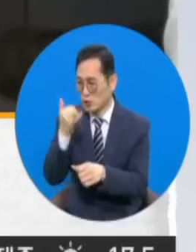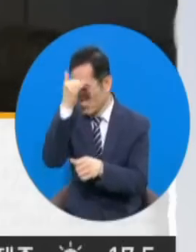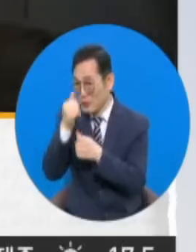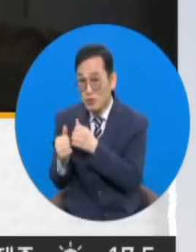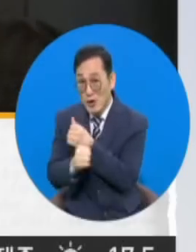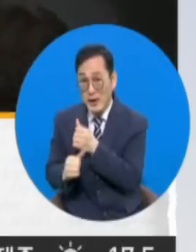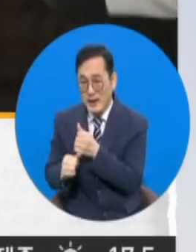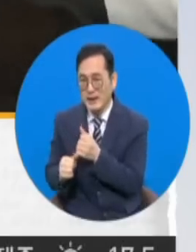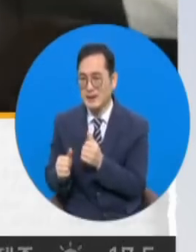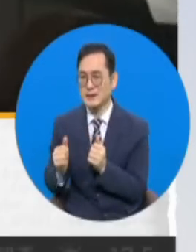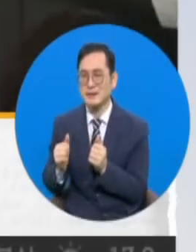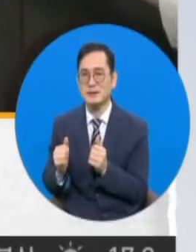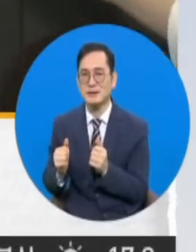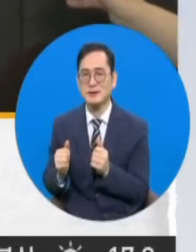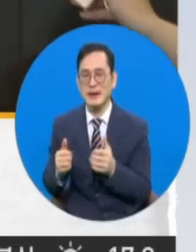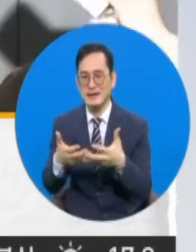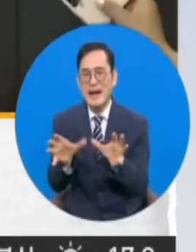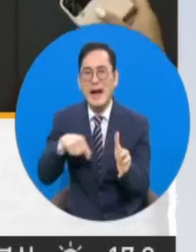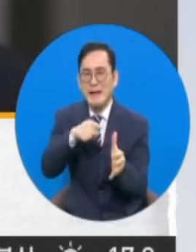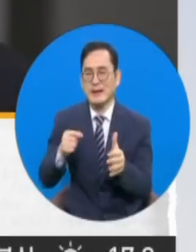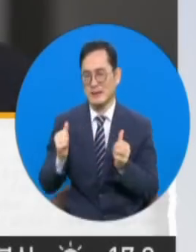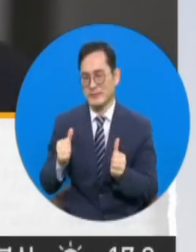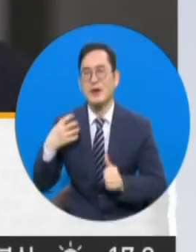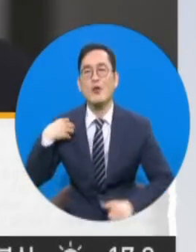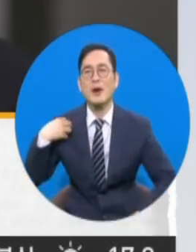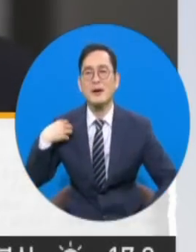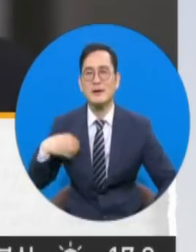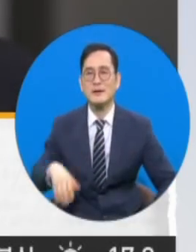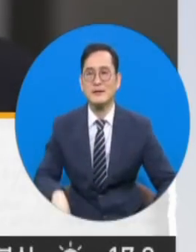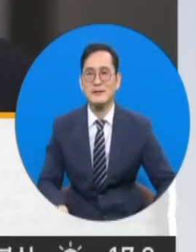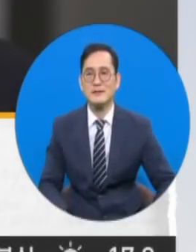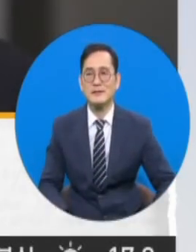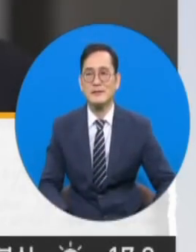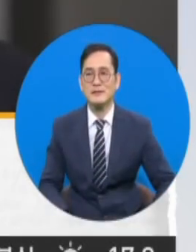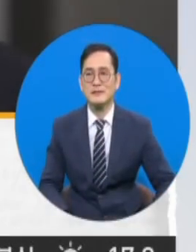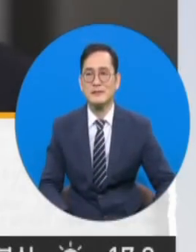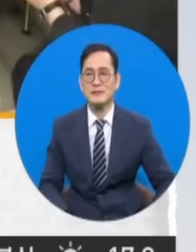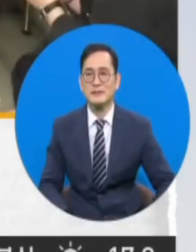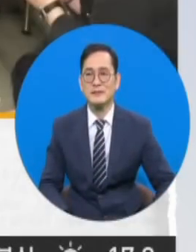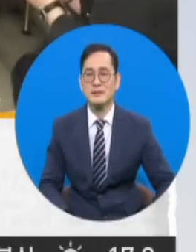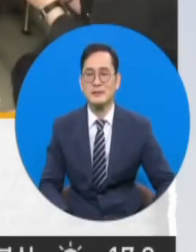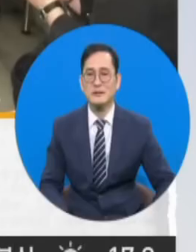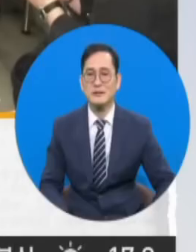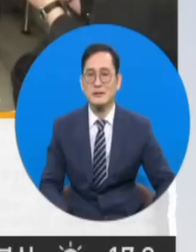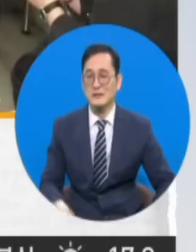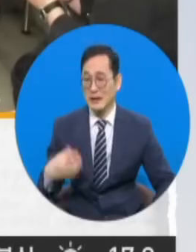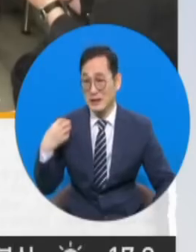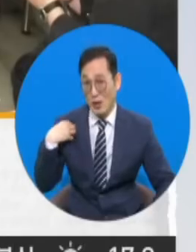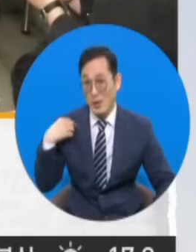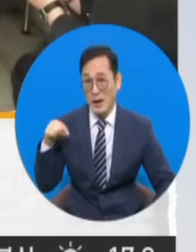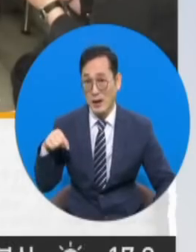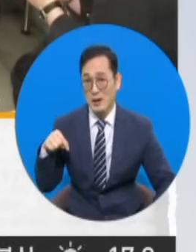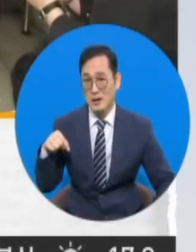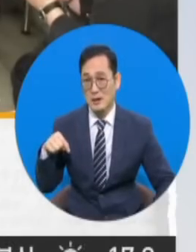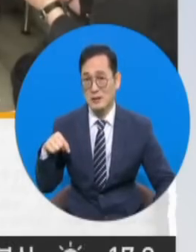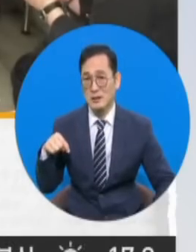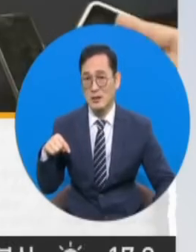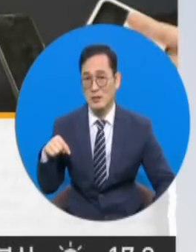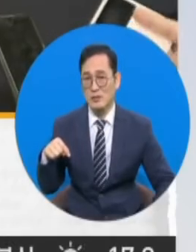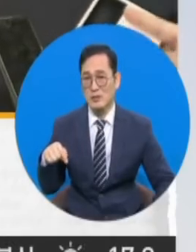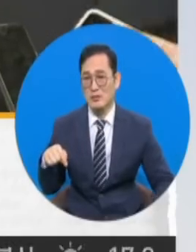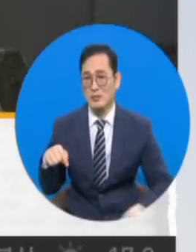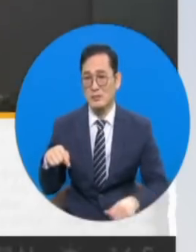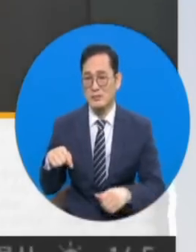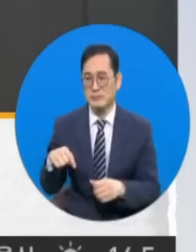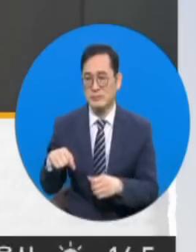되는데이 재판부라고 하는 것이 중요한 것은 결국 설레를 얼만큼 잘 따라가느냐 일관성을 지키느냐의 문제인거 것이거든요